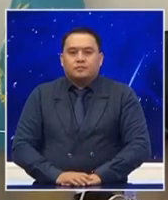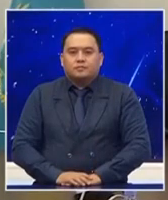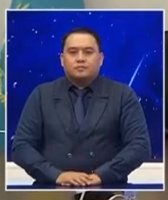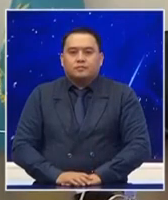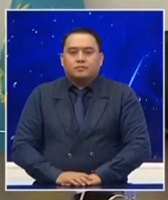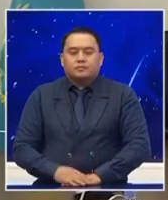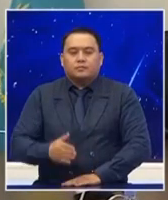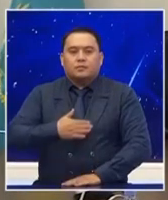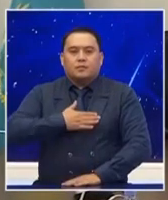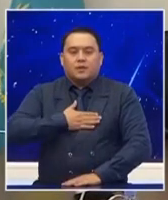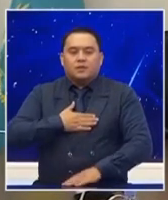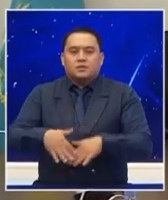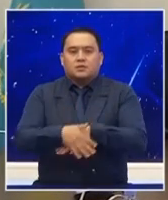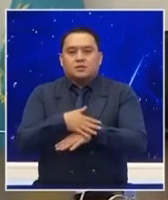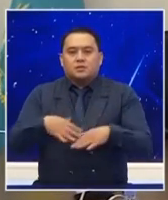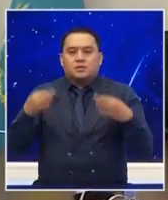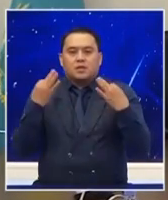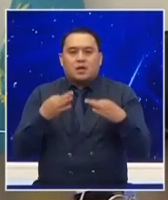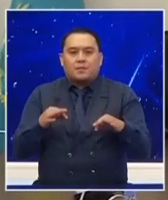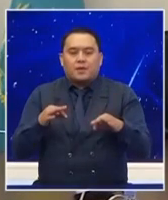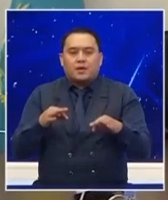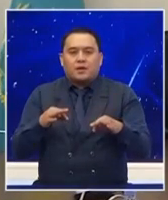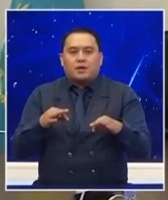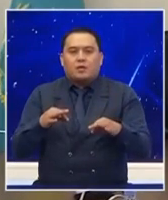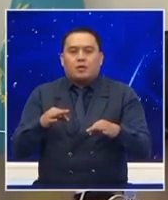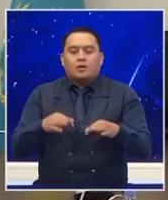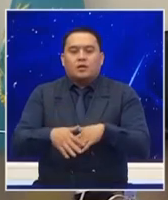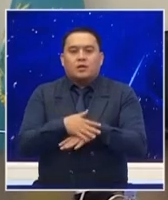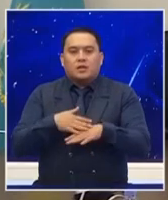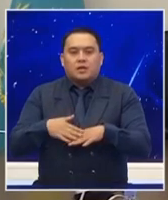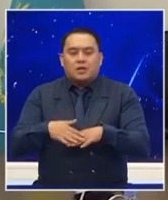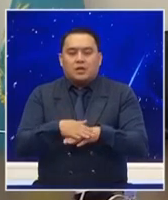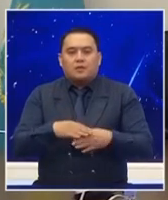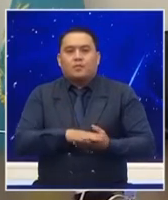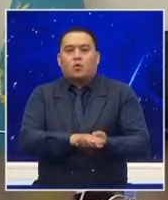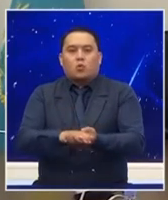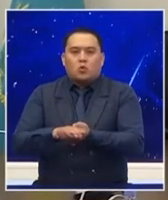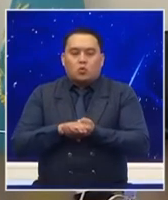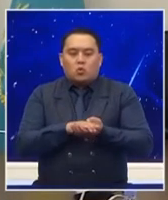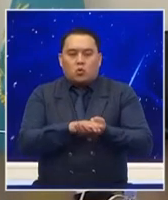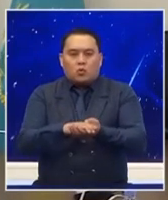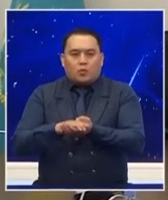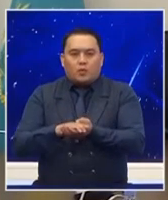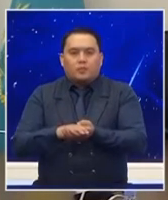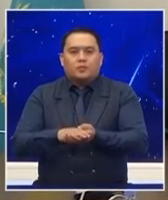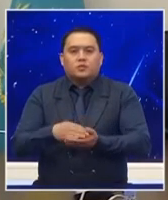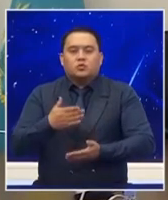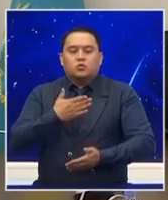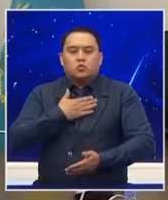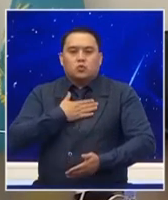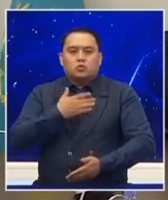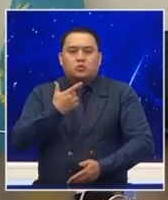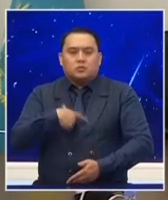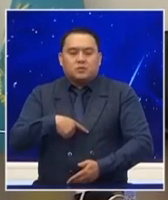Өзіміздің егемендігімізді алып, алдымызға ел болып, жұрт болып, ауыз